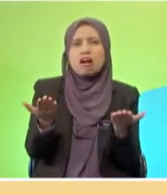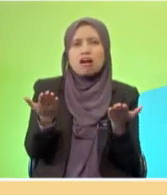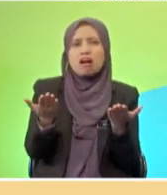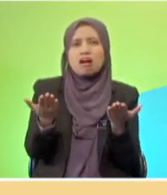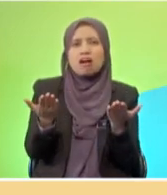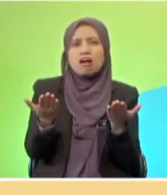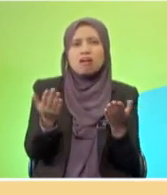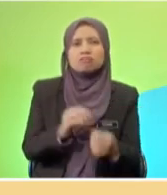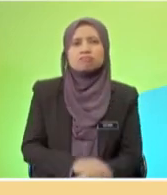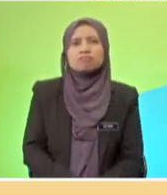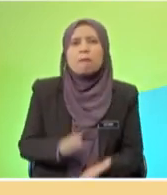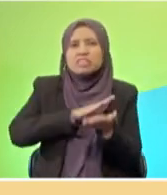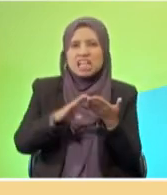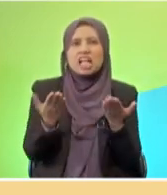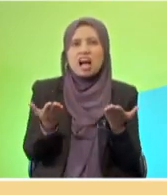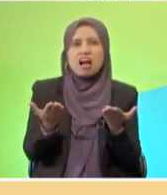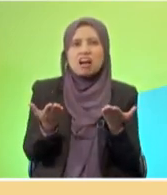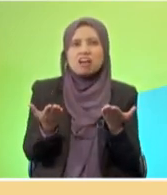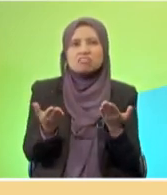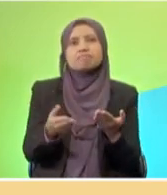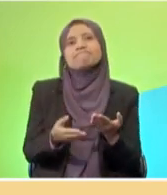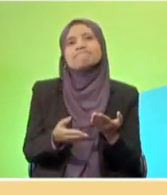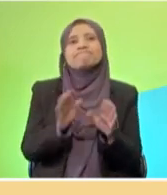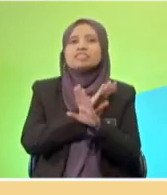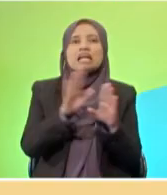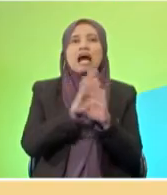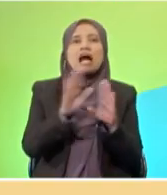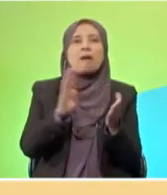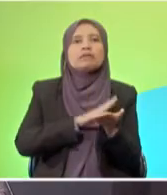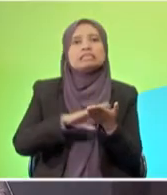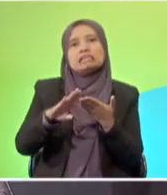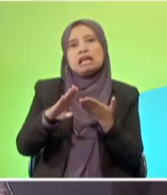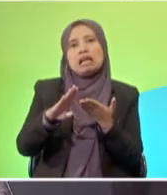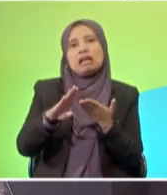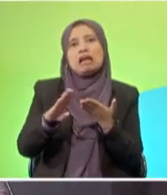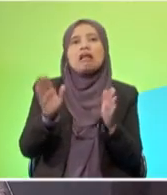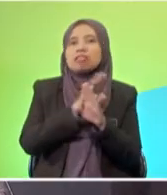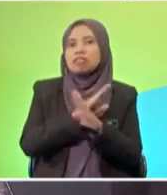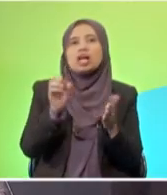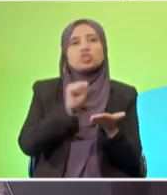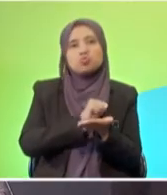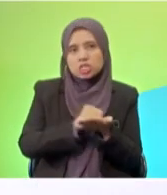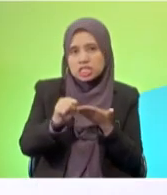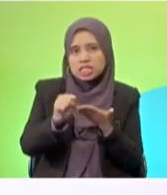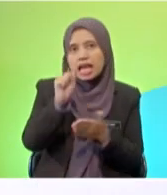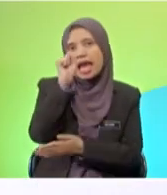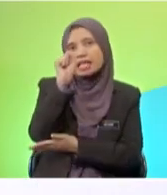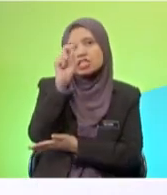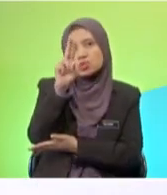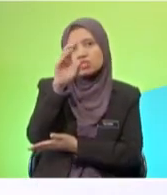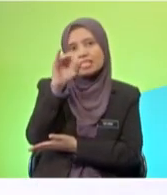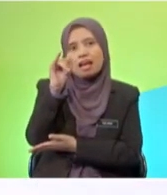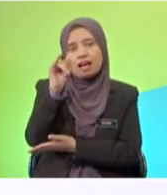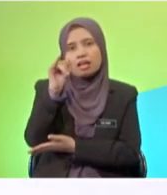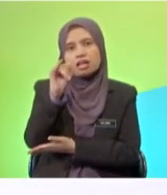ta tak Suci Oke Pandai dia tak Suci seterusnya dia